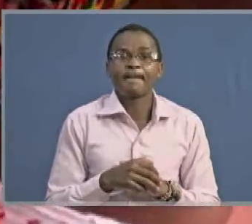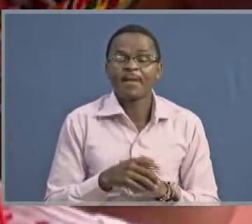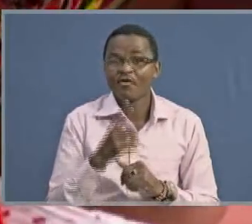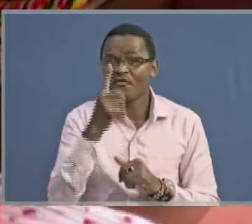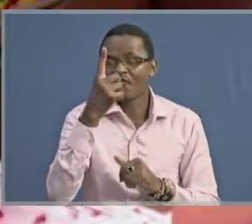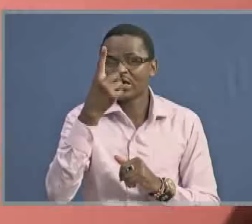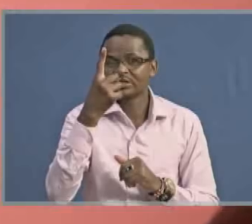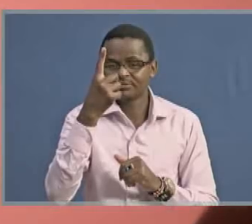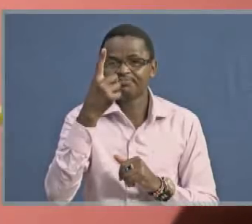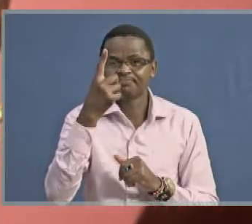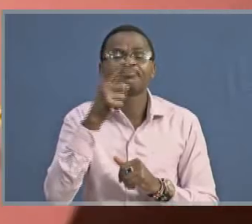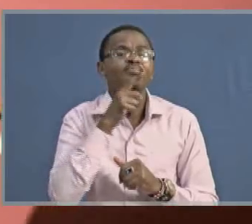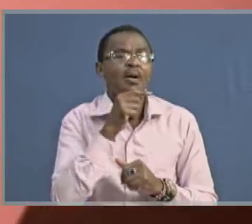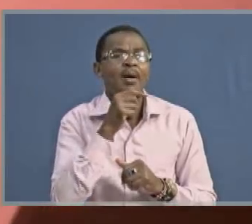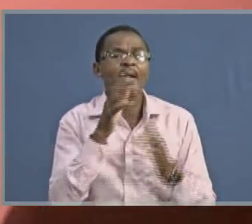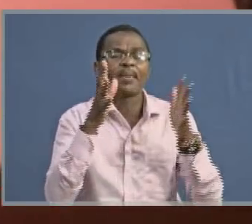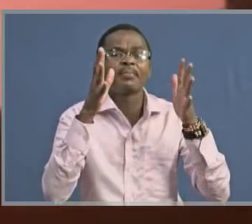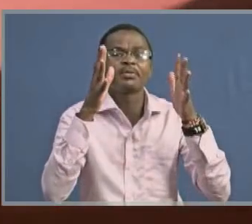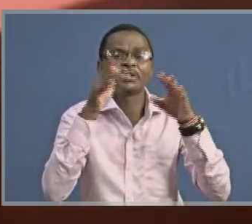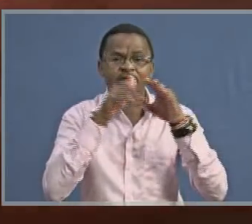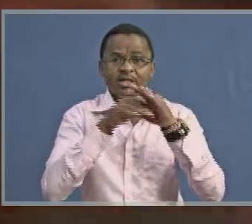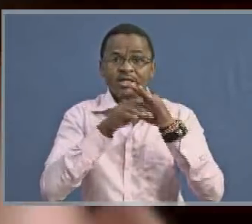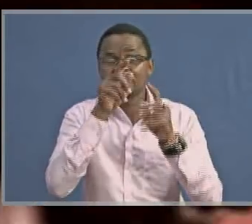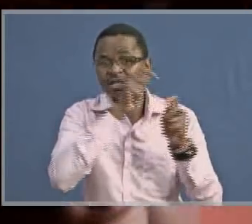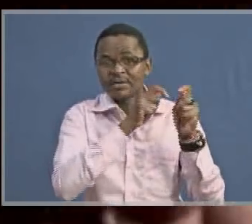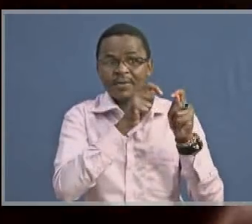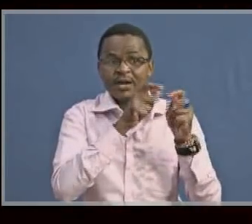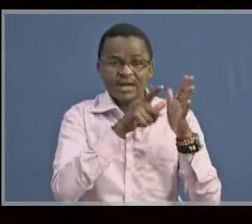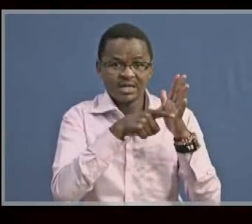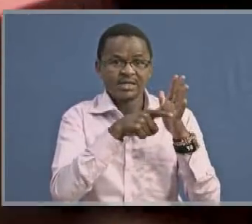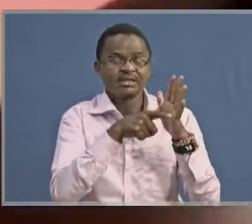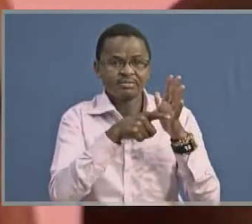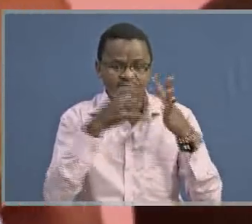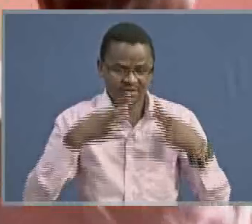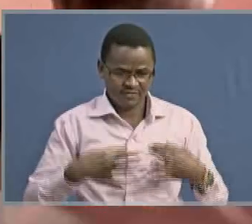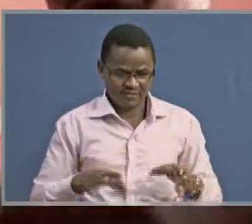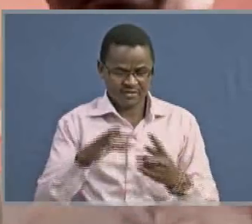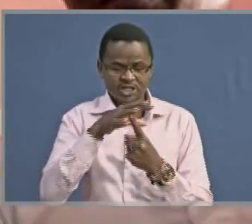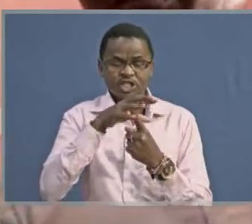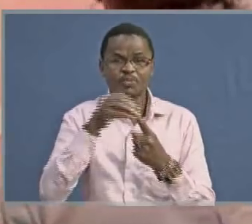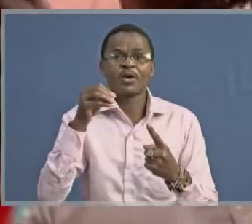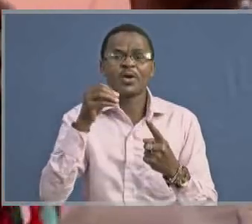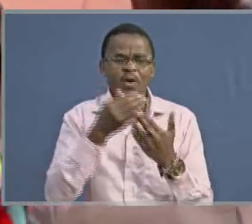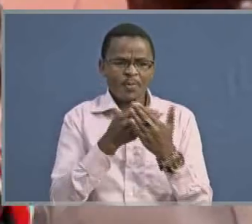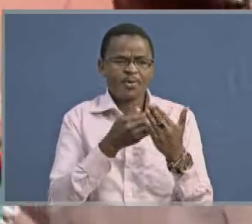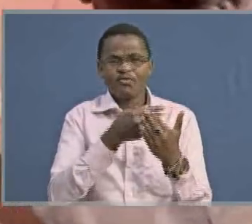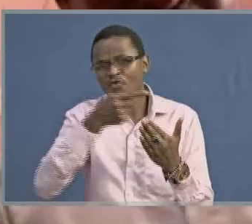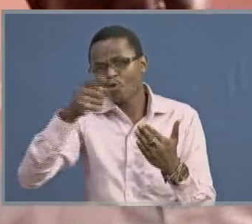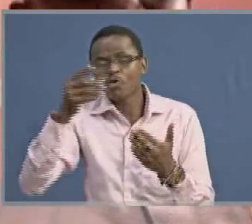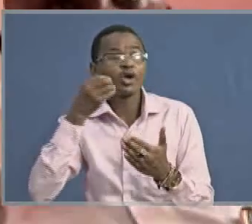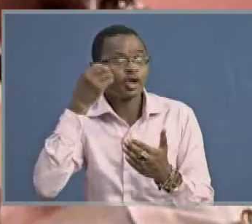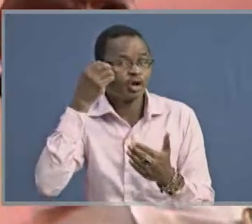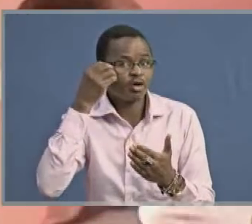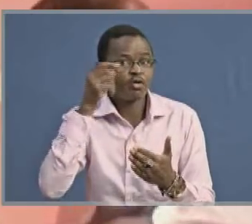Mwanzo bwana harusi anafanya sherehe kulingana na mila hii na kisha anayavaa mavazi maalum kabla ya kuelekea nyumbani